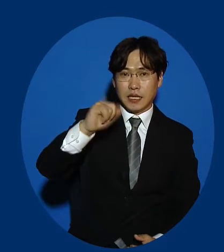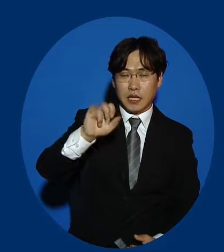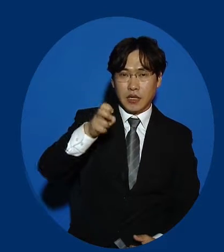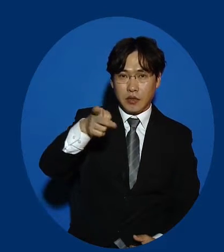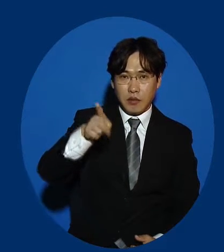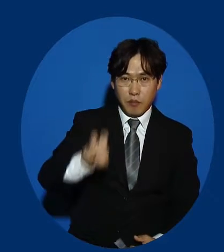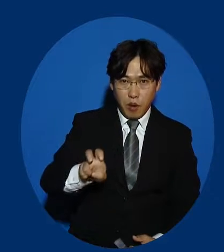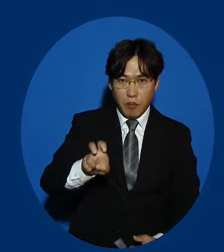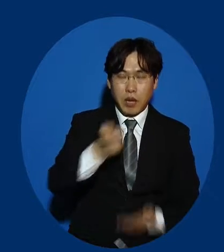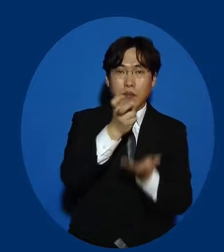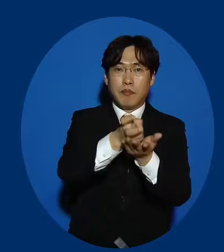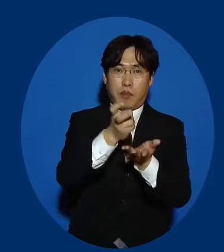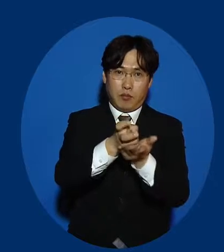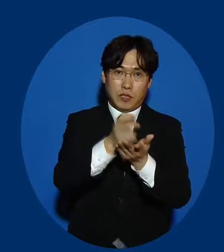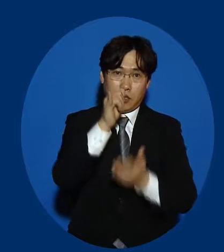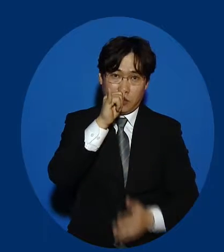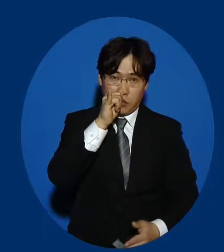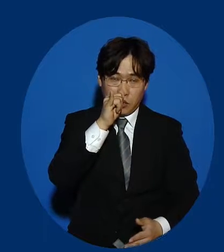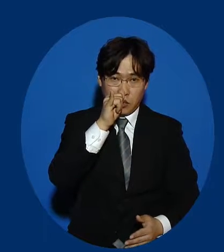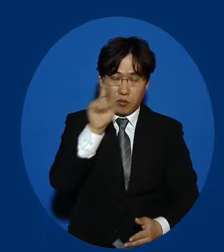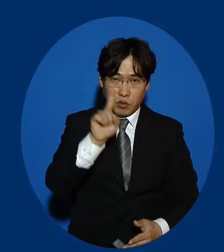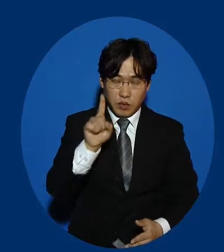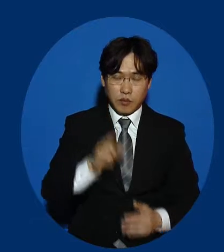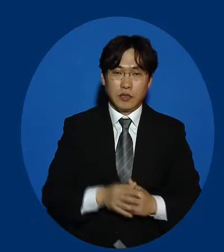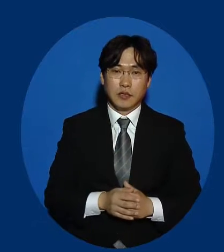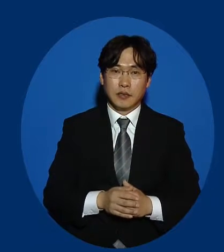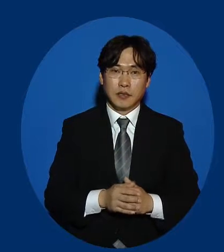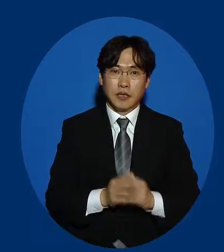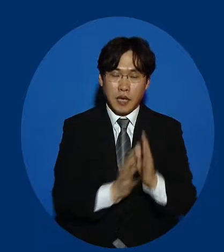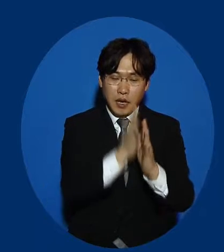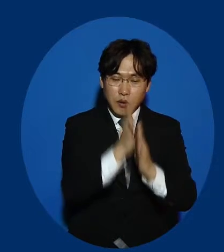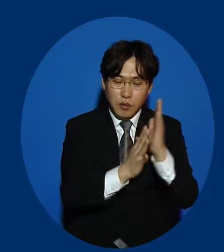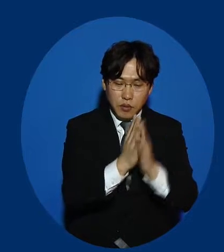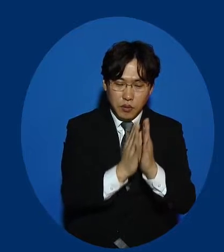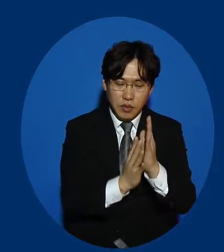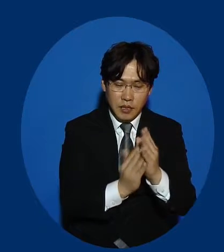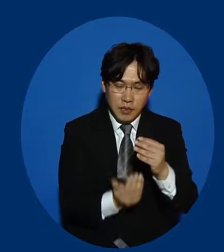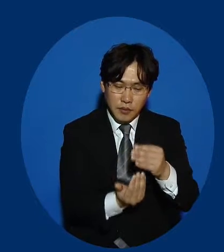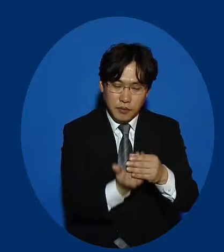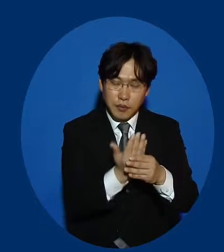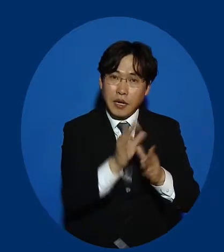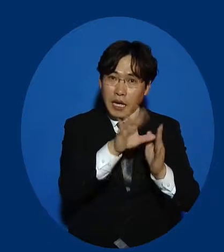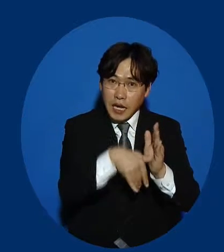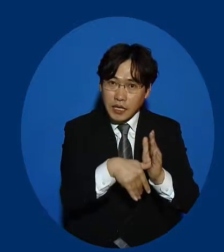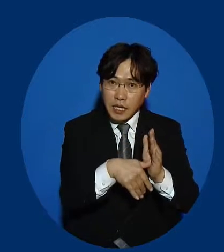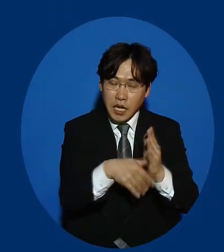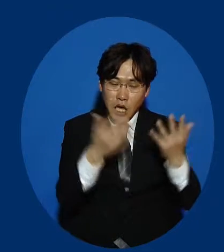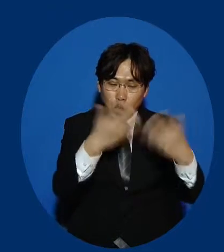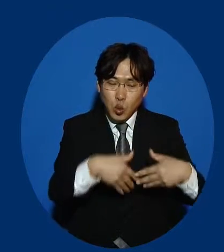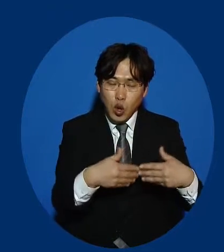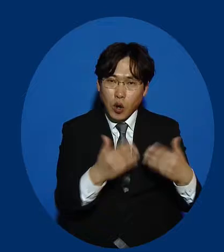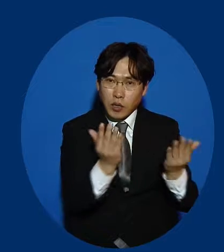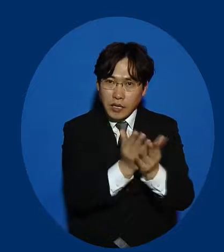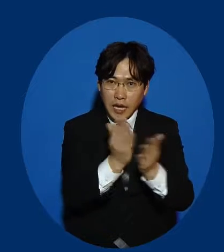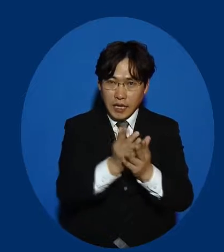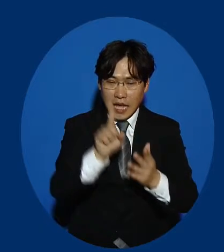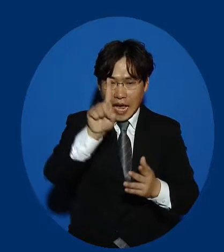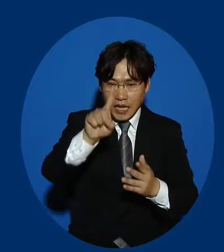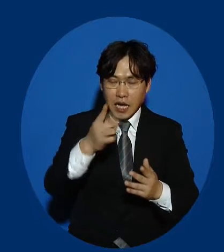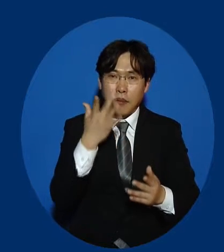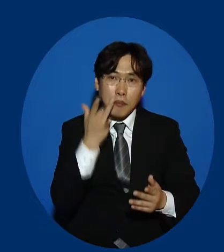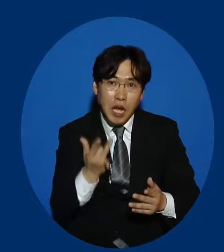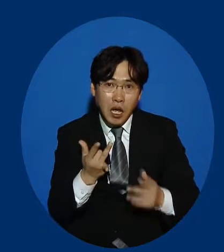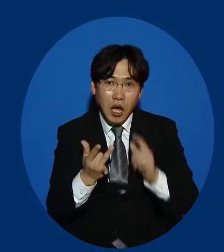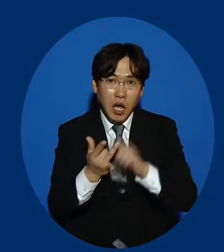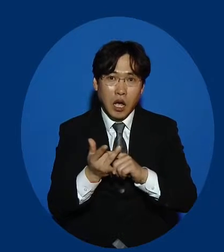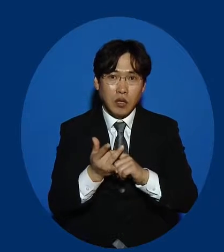우리 식물이 자랄 때 조건이 아무리 좋아도 딱 조건 하나가 안 맞으면 식물이 안 자라요. 우리